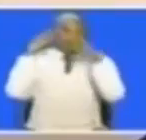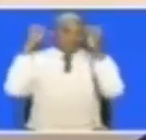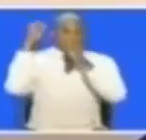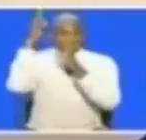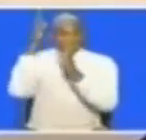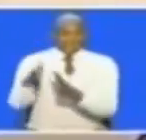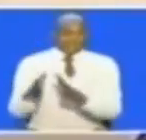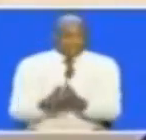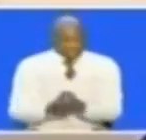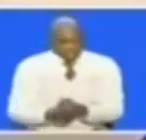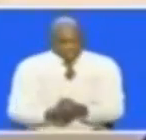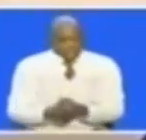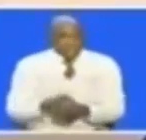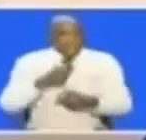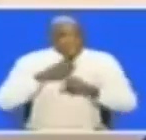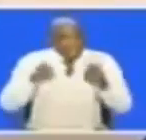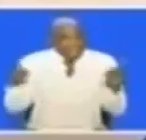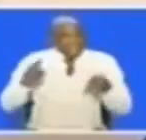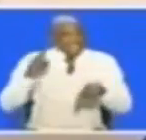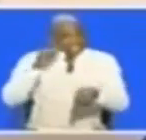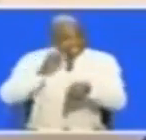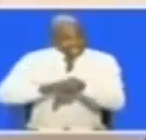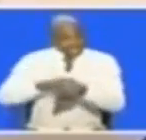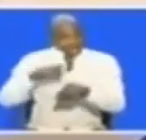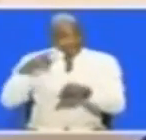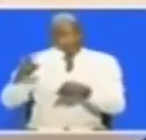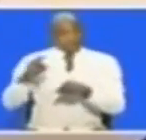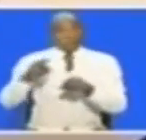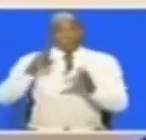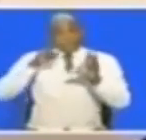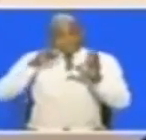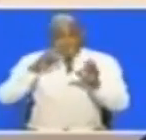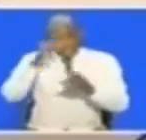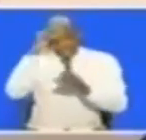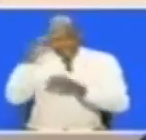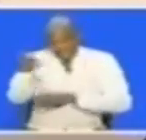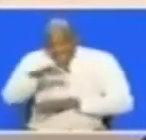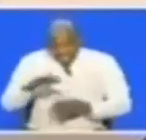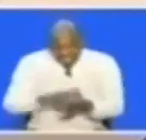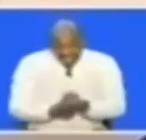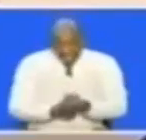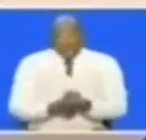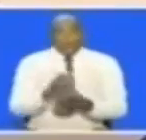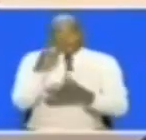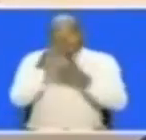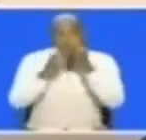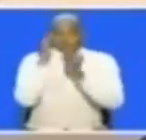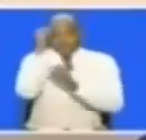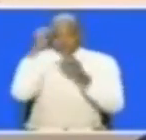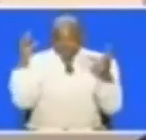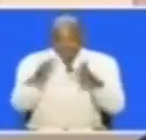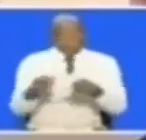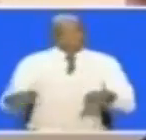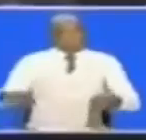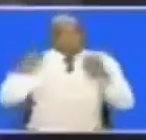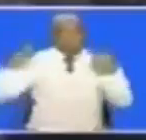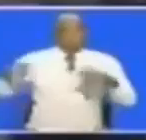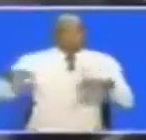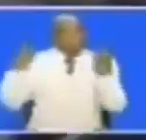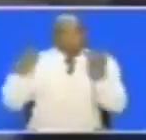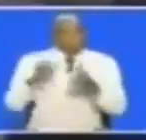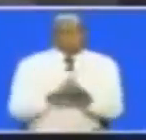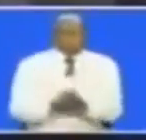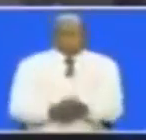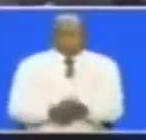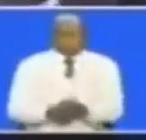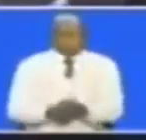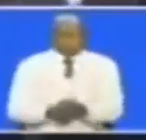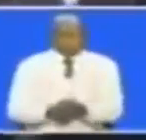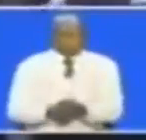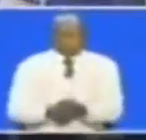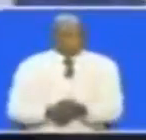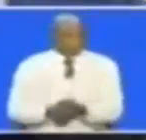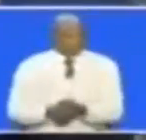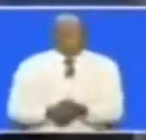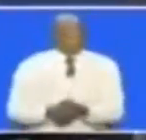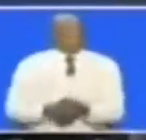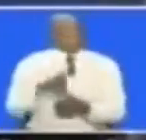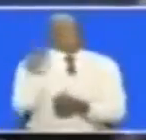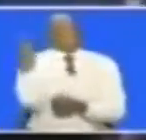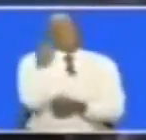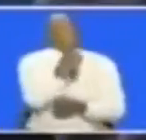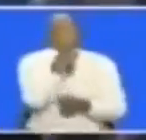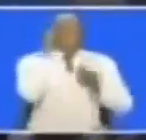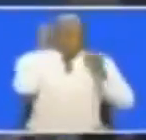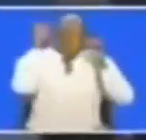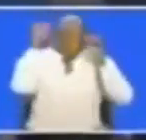wa urais mkono, lakini ikifika kwenye kinyang'anyiro cha ugavana vyama hivyo vinakinzana vikali. Na